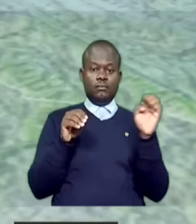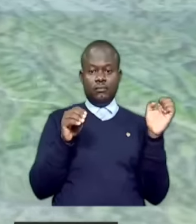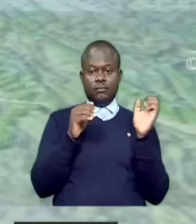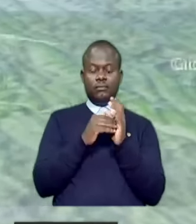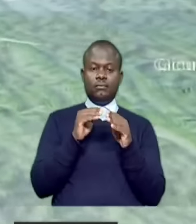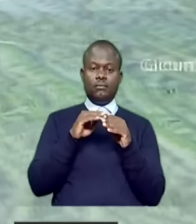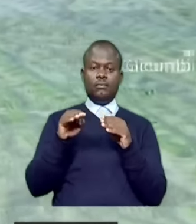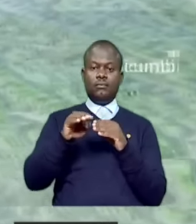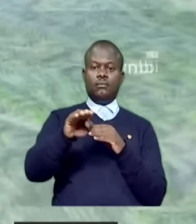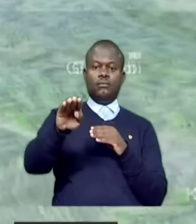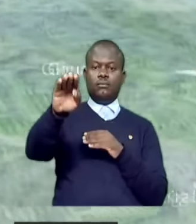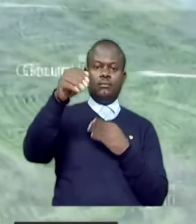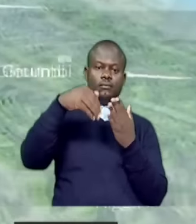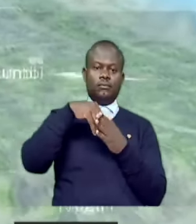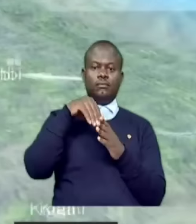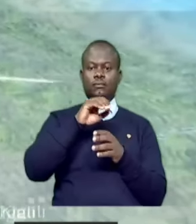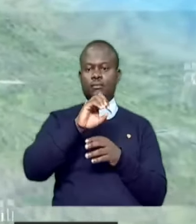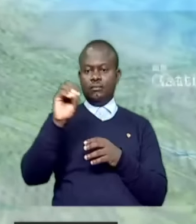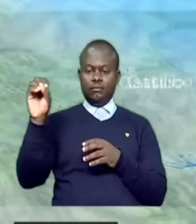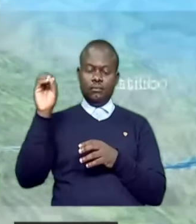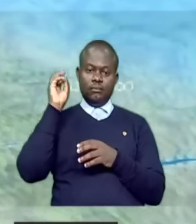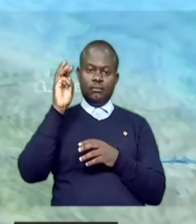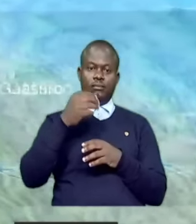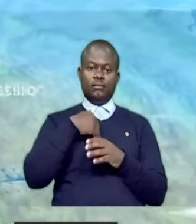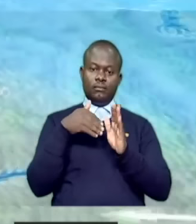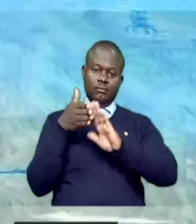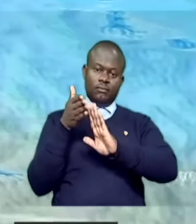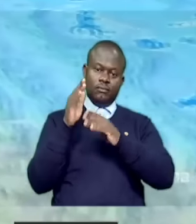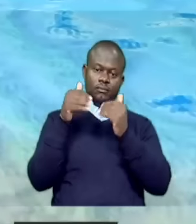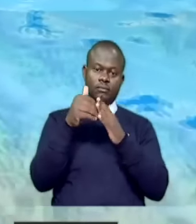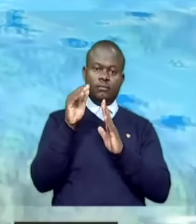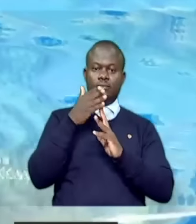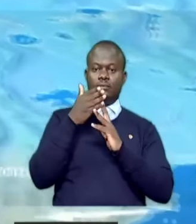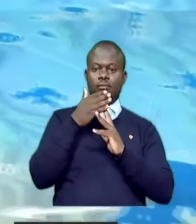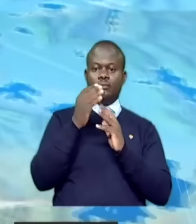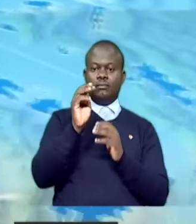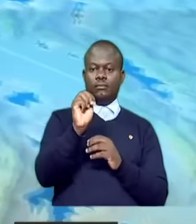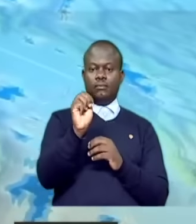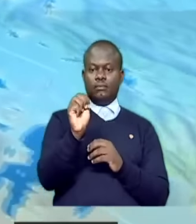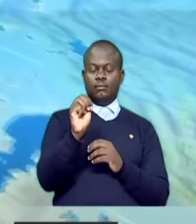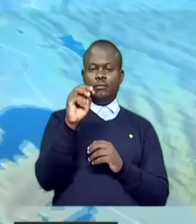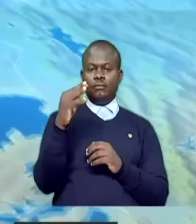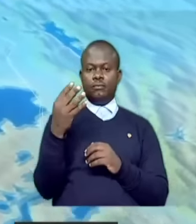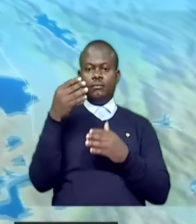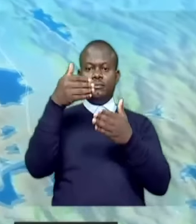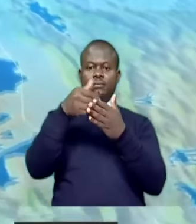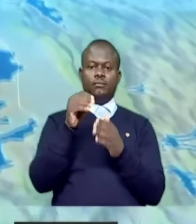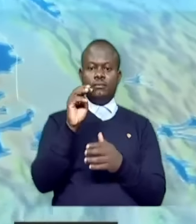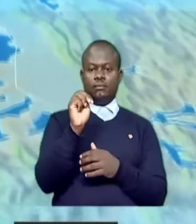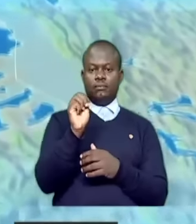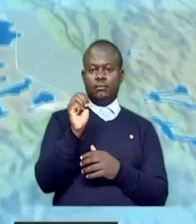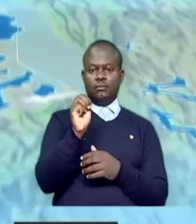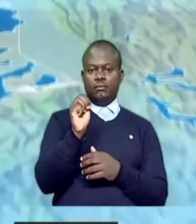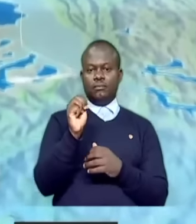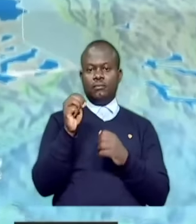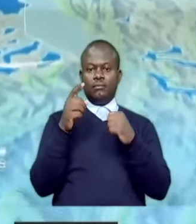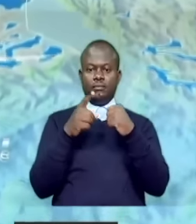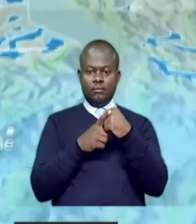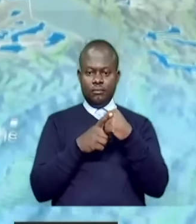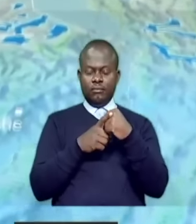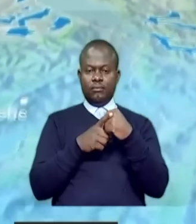werekeza mu bice by'Uburengerazuba, ukazaba ufite umuvuduko uri hagati ya metero enye kugeza kuri metero esheshatu